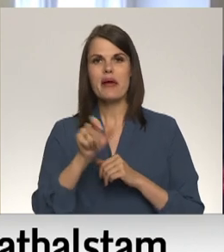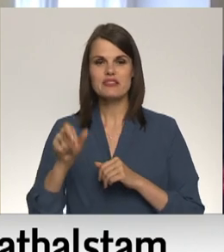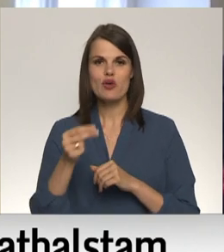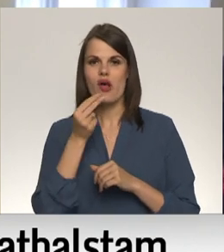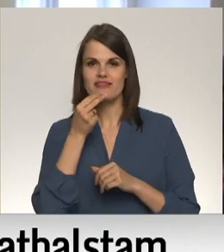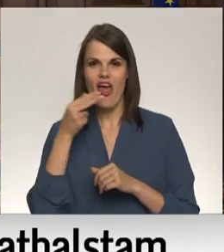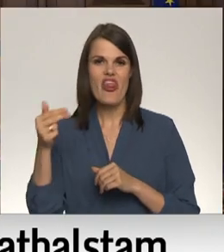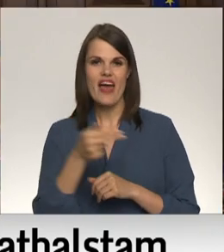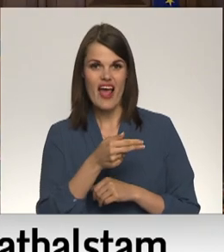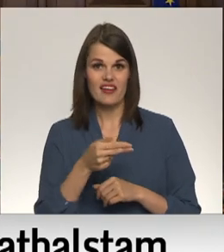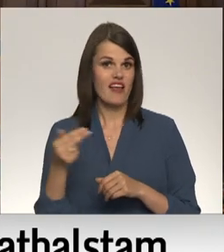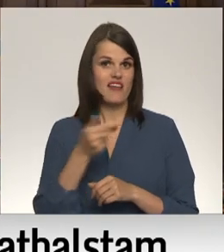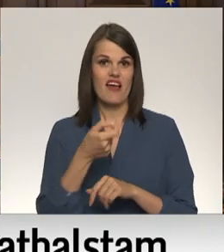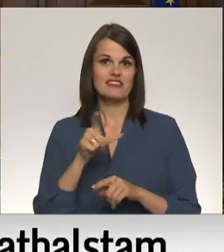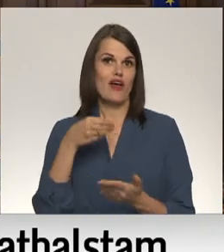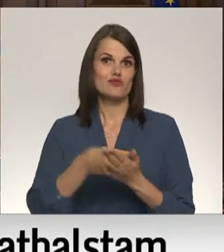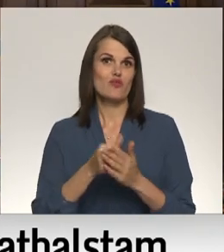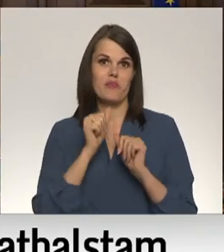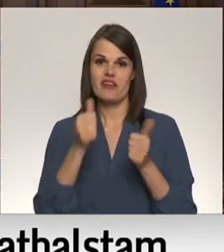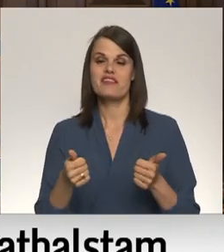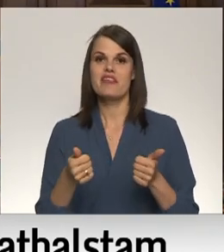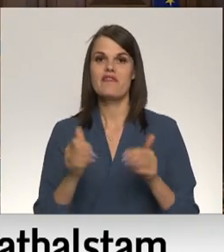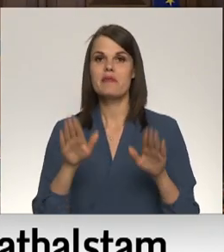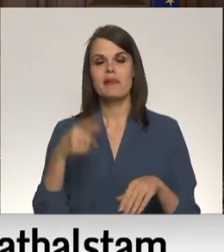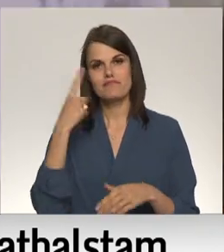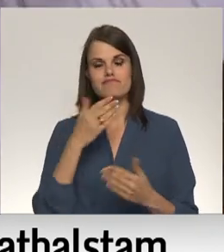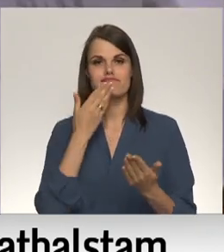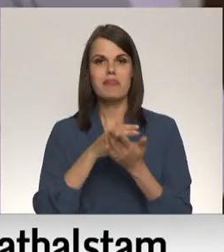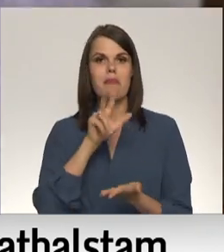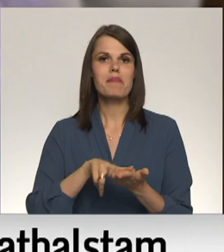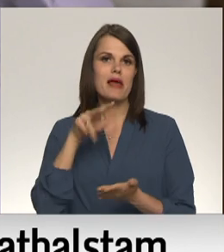vairs nopirkt nevar. Par minēto ierosinājumu pieņemšanu vēl jālem gan